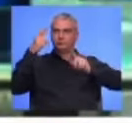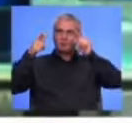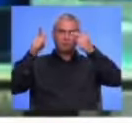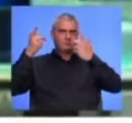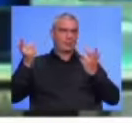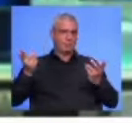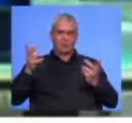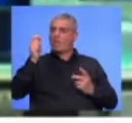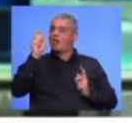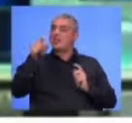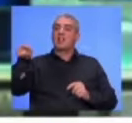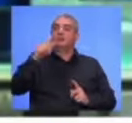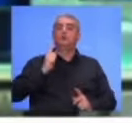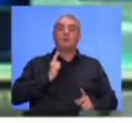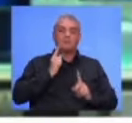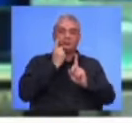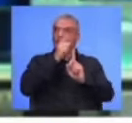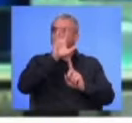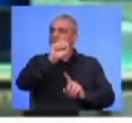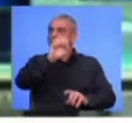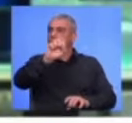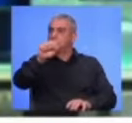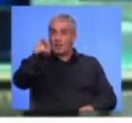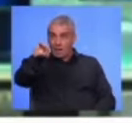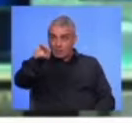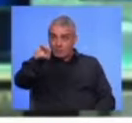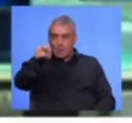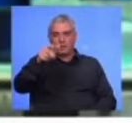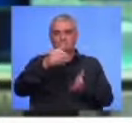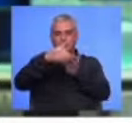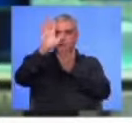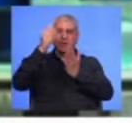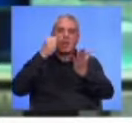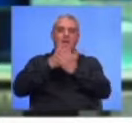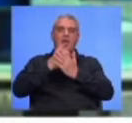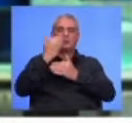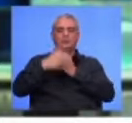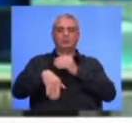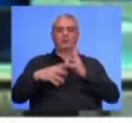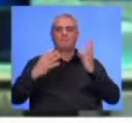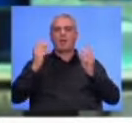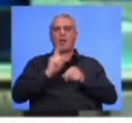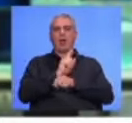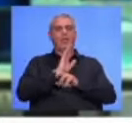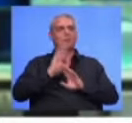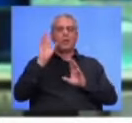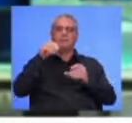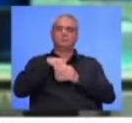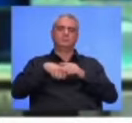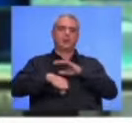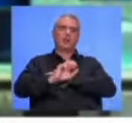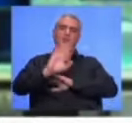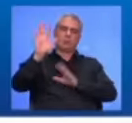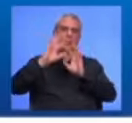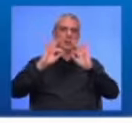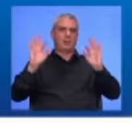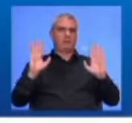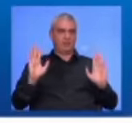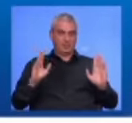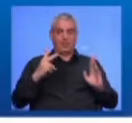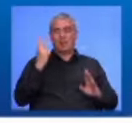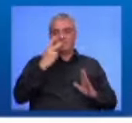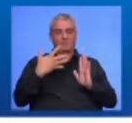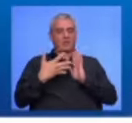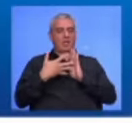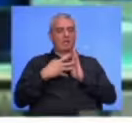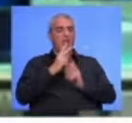לקחת את האנשים באופן אישי, אחד אחד. אדוני, אתה מכאן הרחקה, עד סוף הזמן, נגמר. אתה לא נמצא בכדורגל. קודם כל נתחיל בזה. וכמובן, חקירה